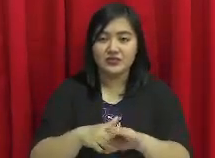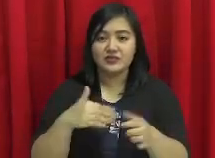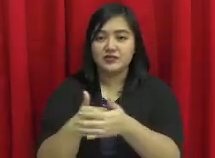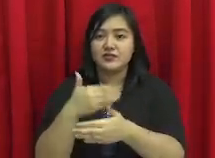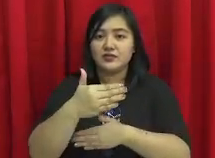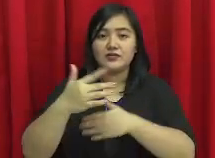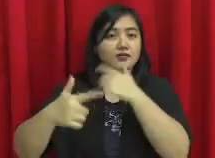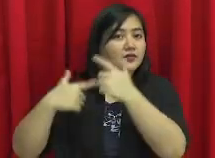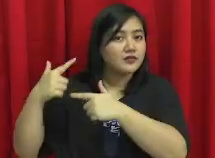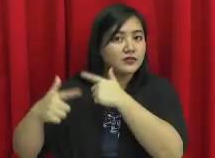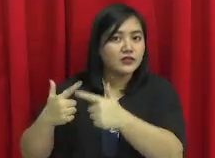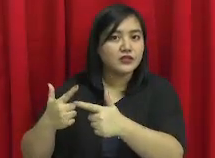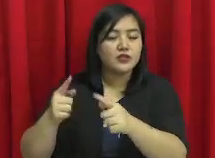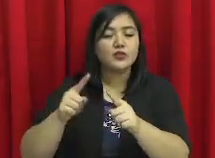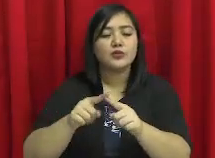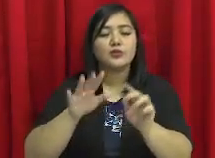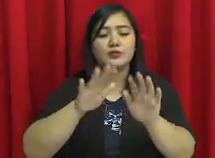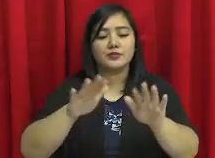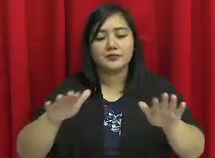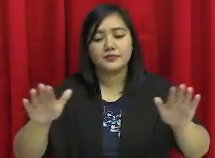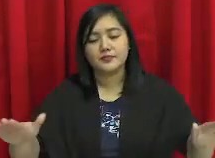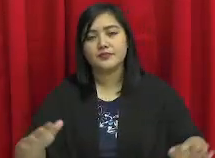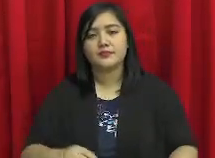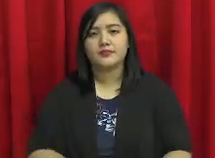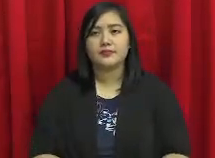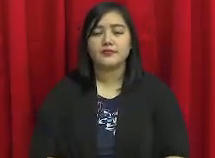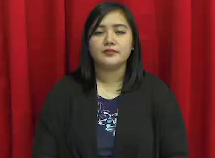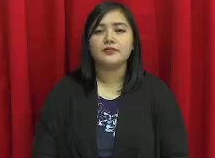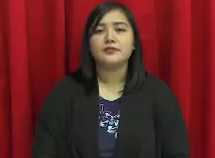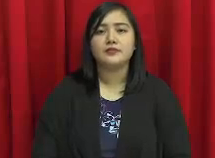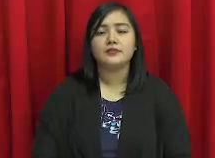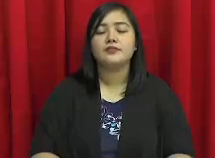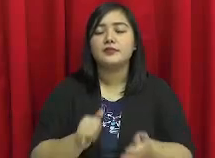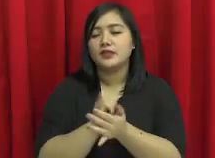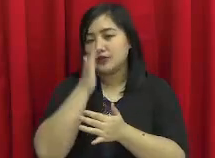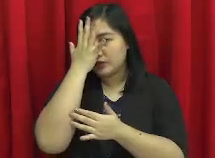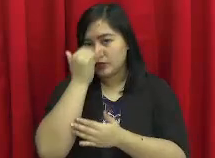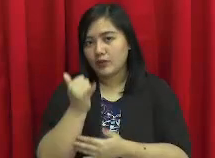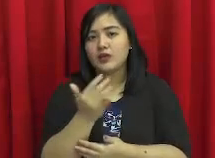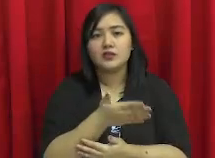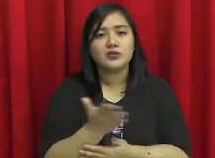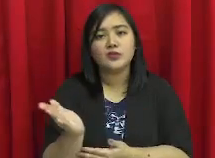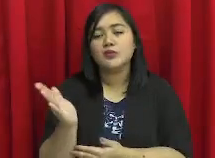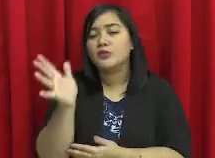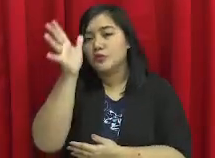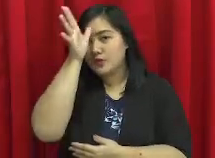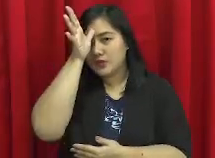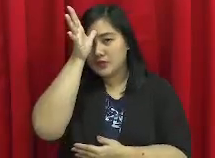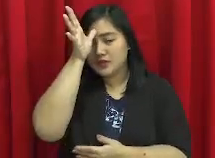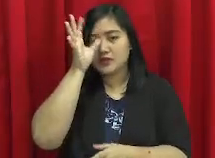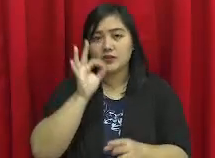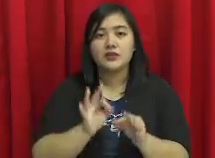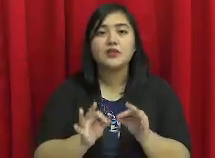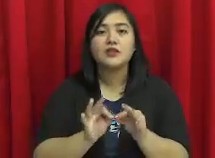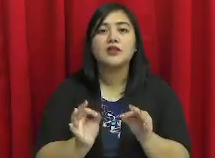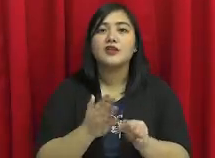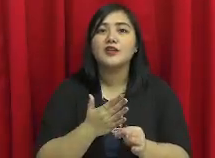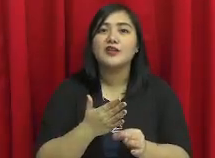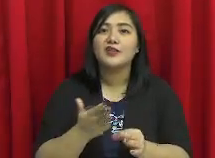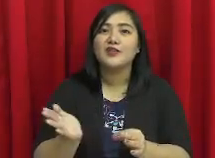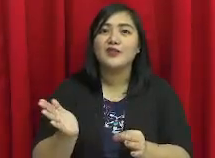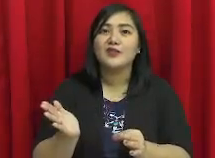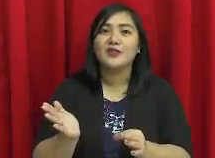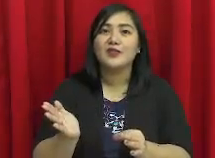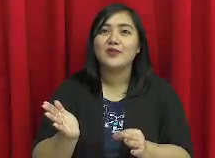Pag tayong mga tatay, okay, ay naging member ng Japanese mafia